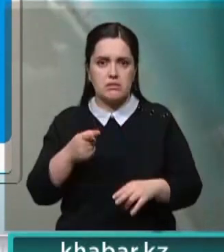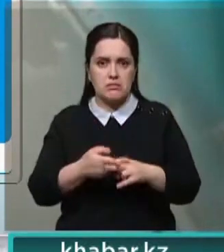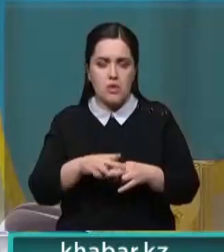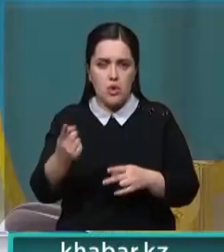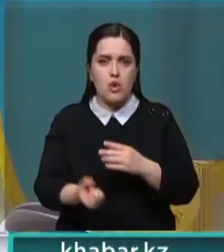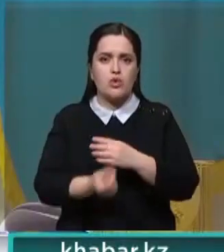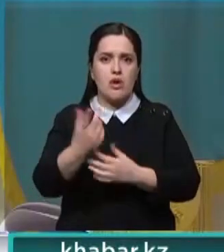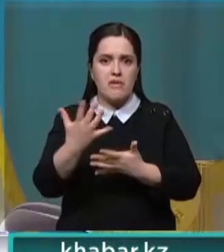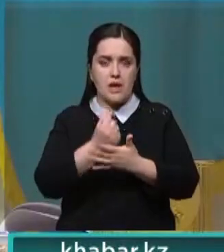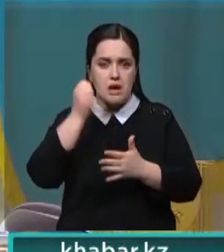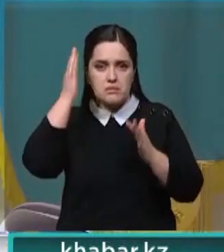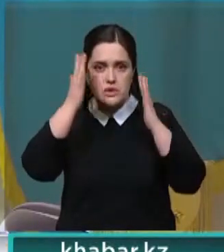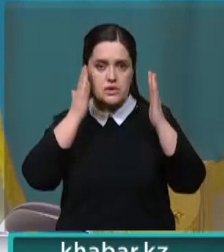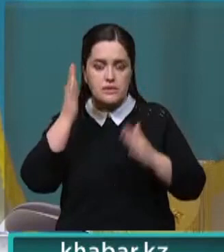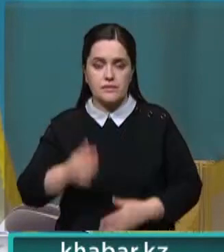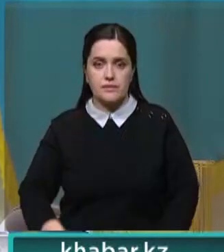президент.